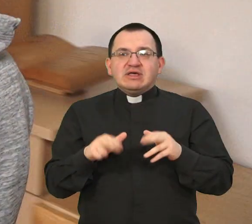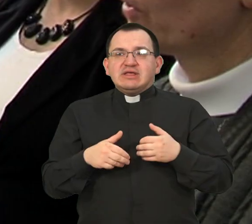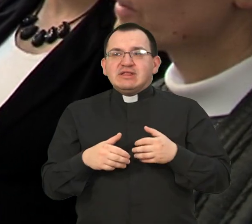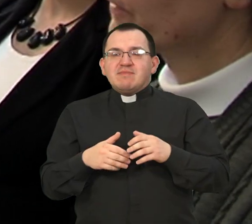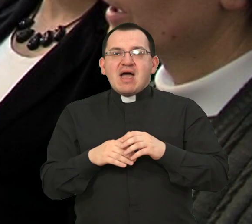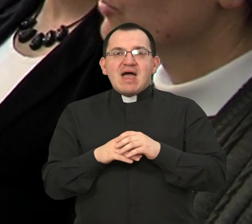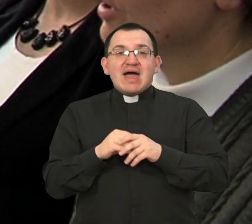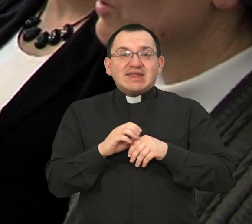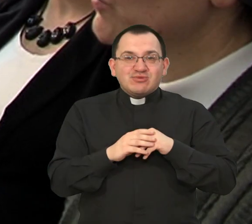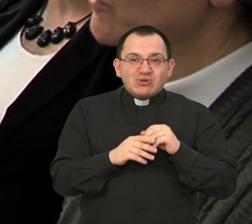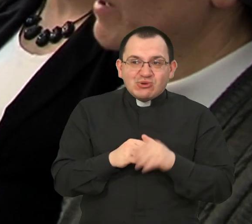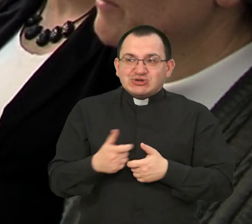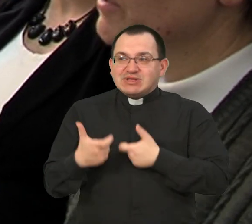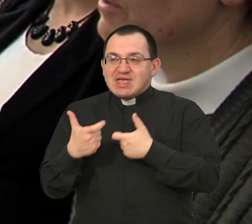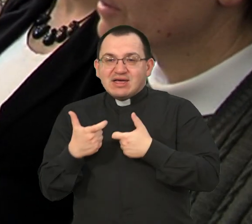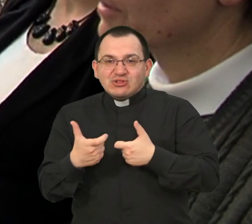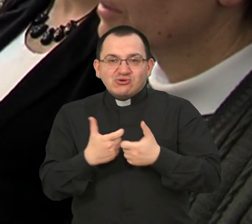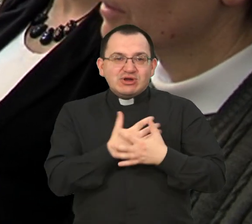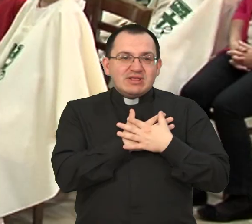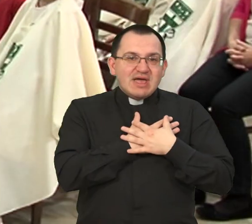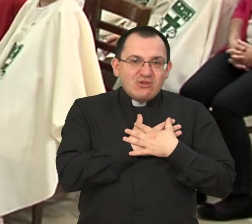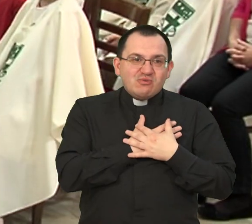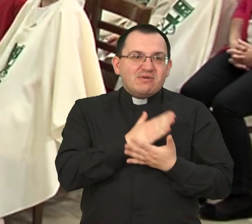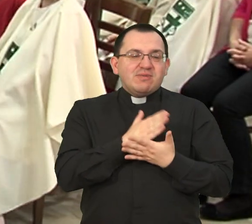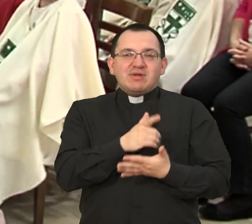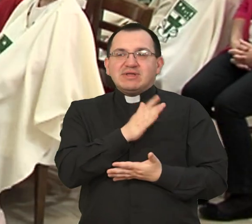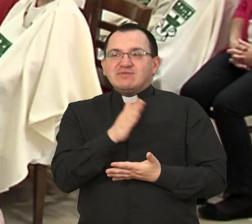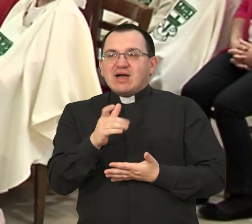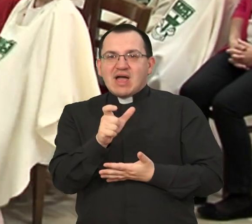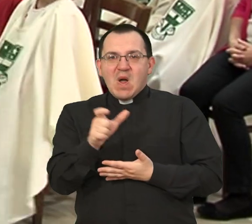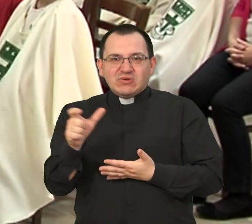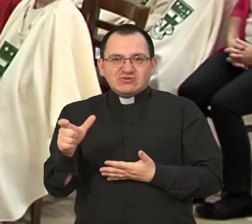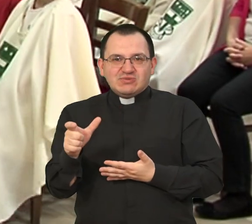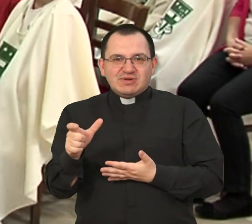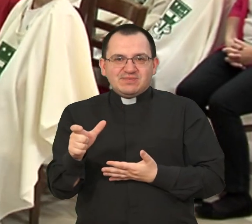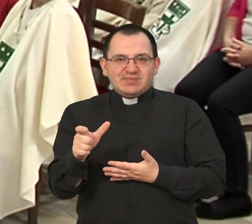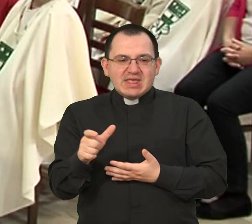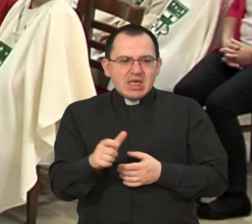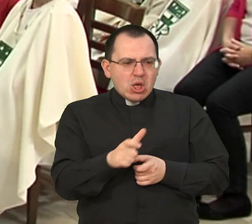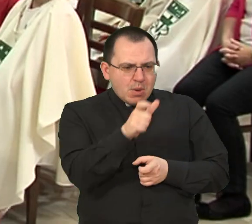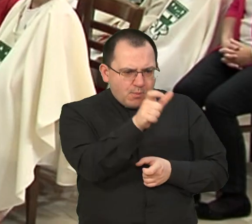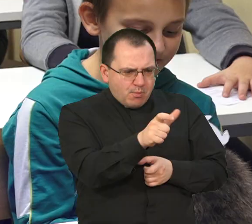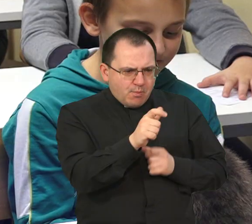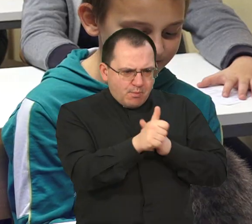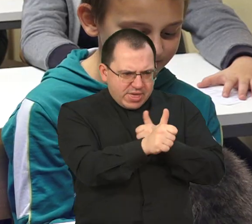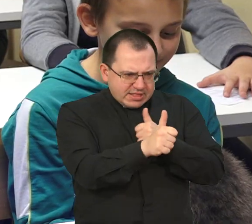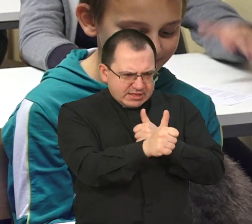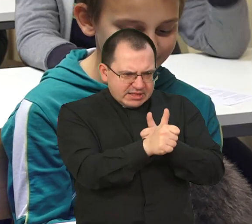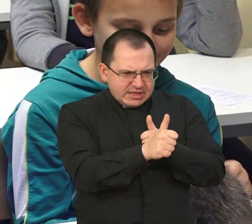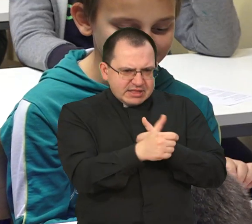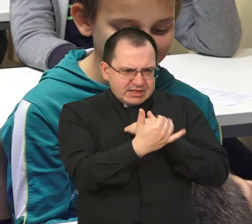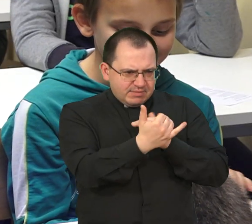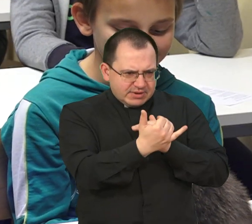raspoloživosti, radinosti, služenja u ljubavi prema svakome. Individualnim pristupom svakom učeniku i